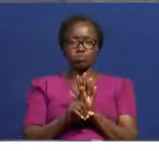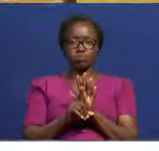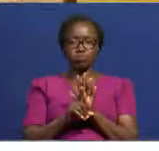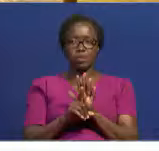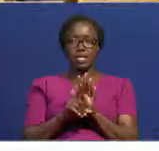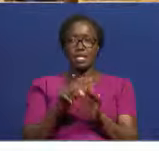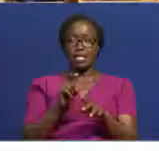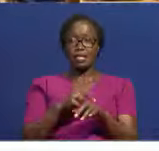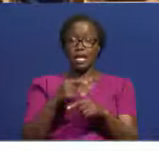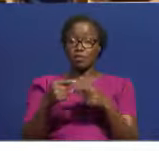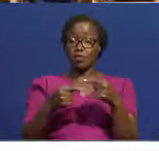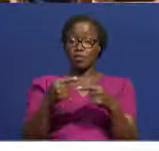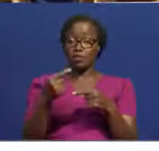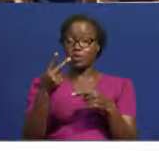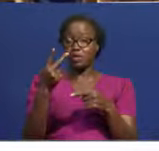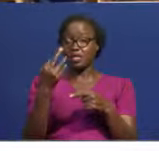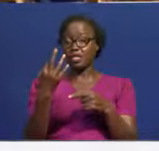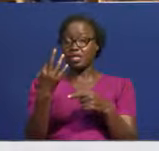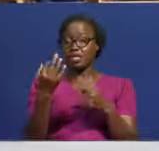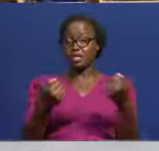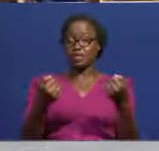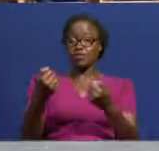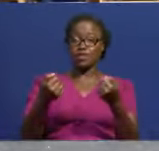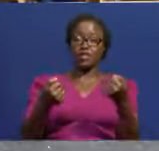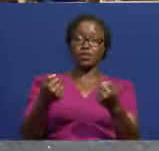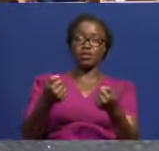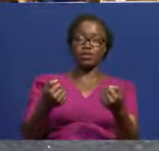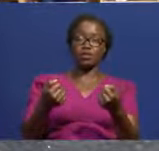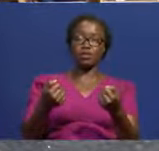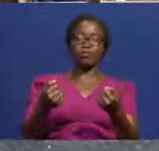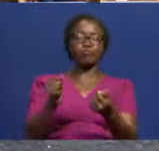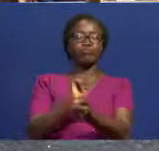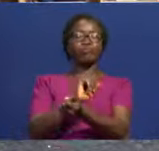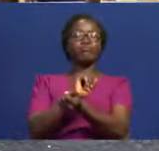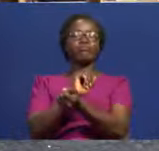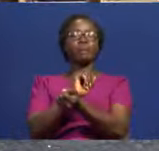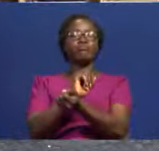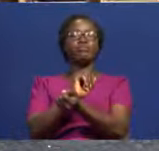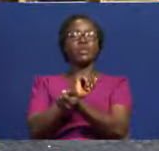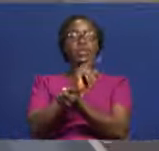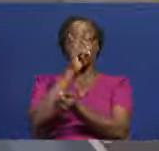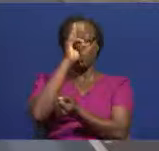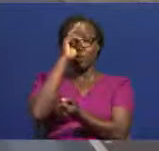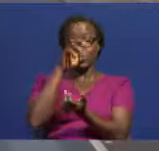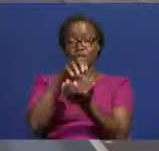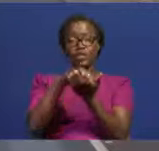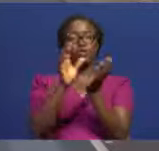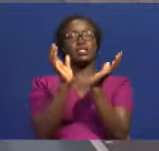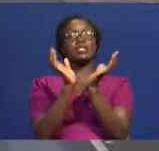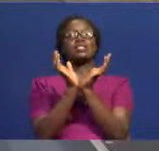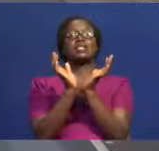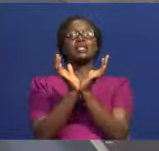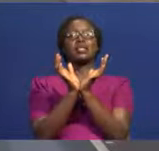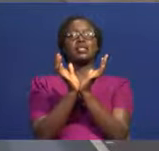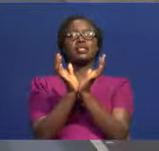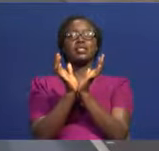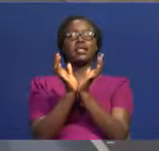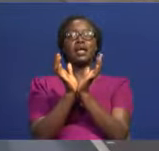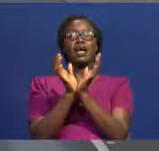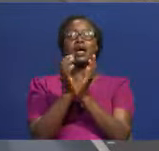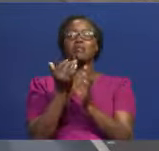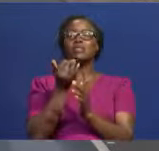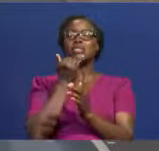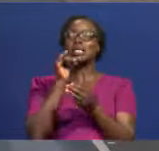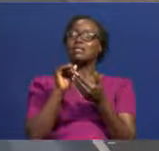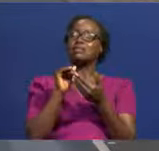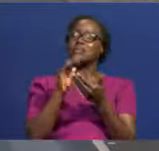Wakati wa operesheni hiyo, magari 23 ya abiria yalinaswa na kupelekwa katika kituo cha polisi cha Kasarani baada ya kupatikana na